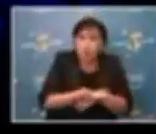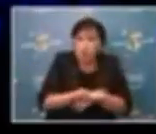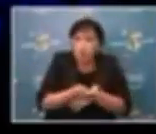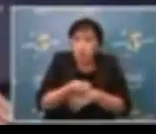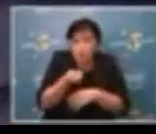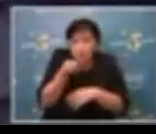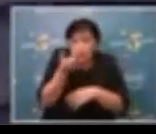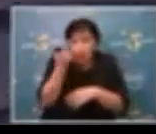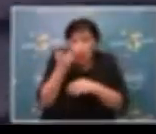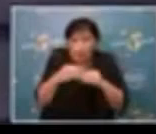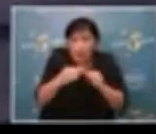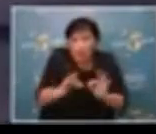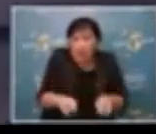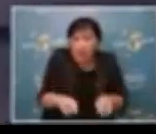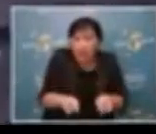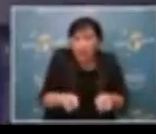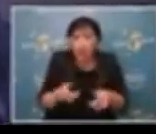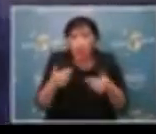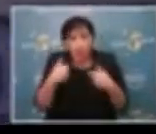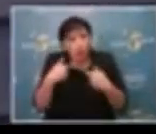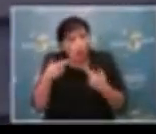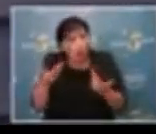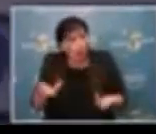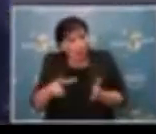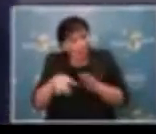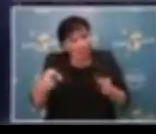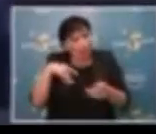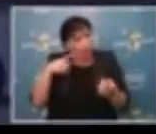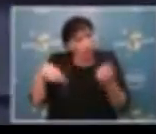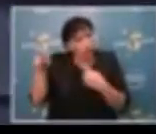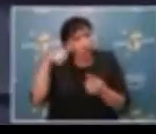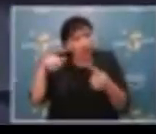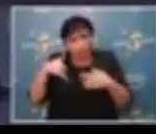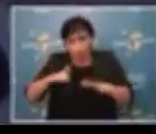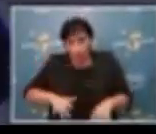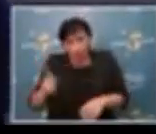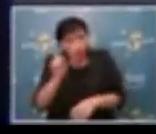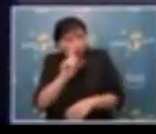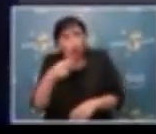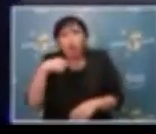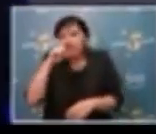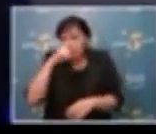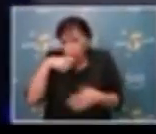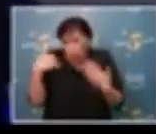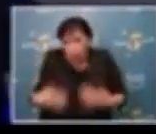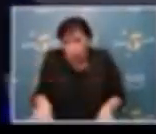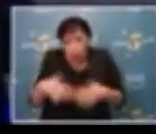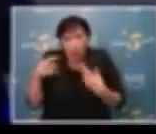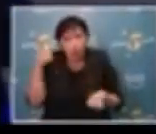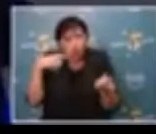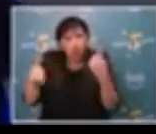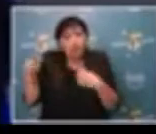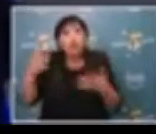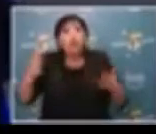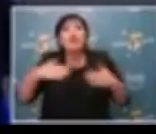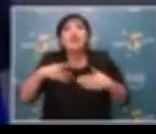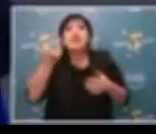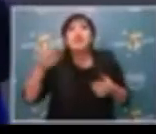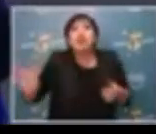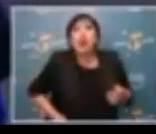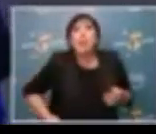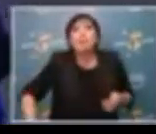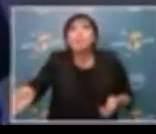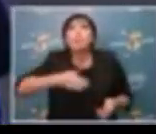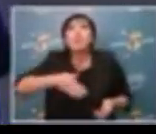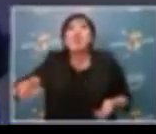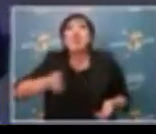queste cose, ma io ho girato in questo tempo, non sono stato fermo, io sono curioso, è tutto a mie spese, lo capite